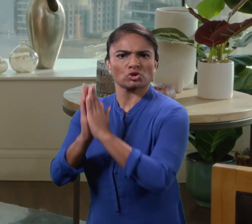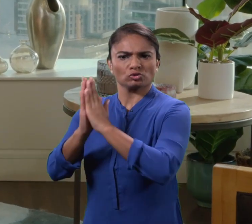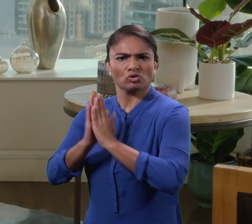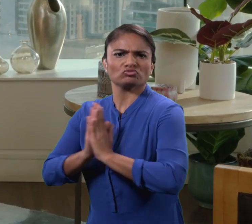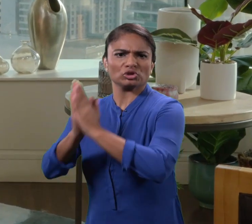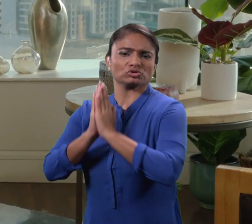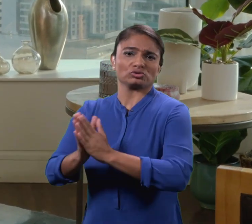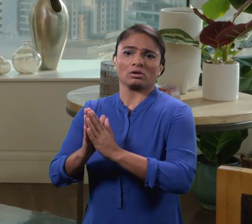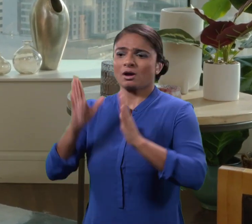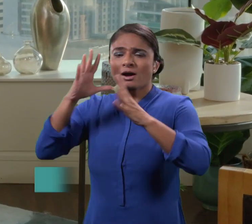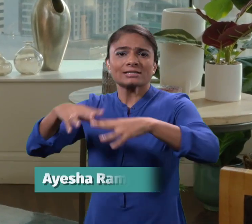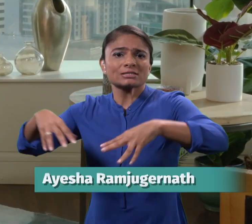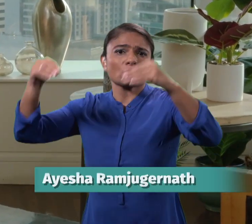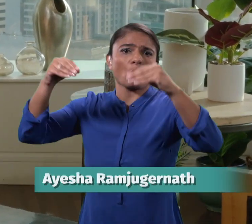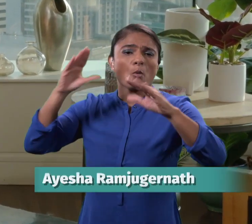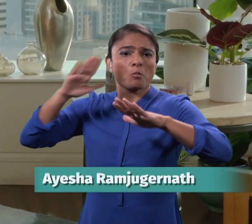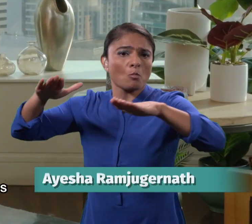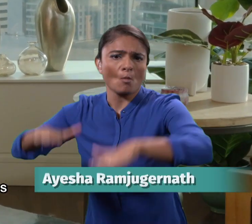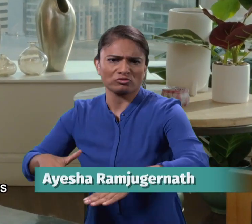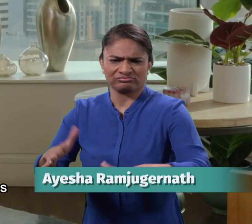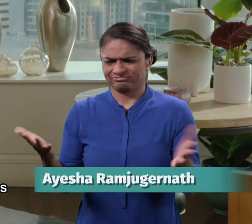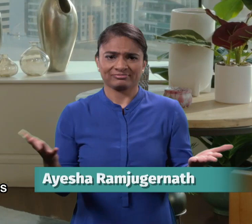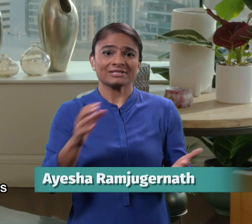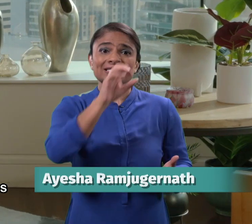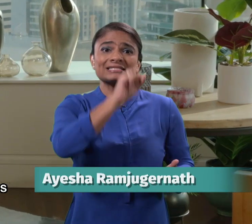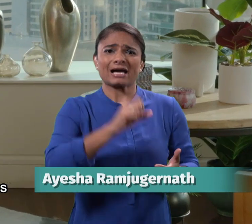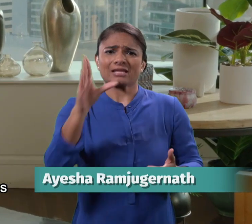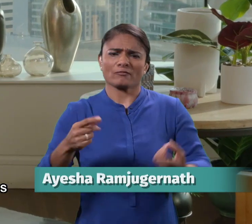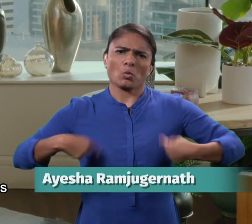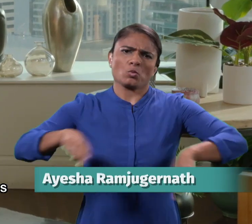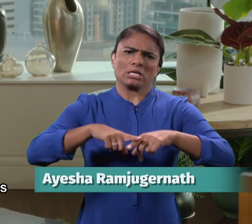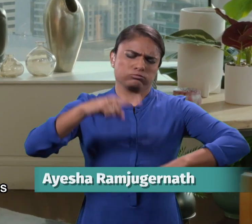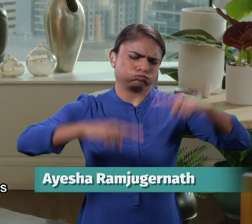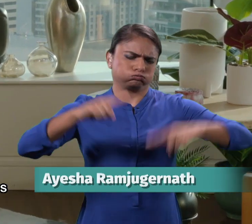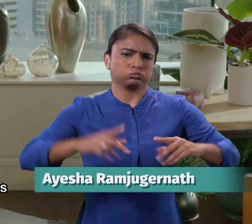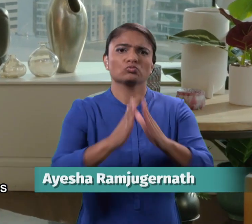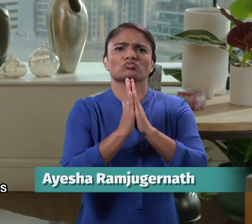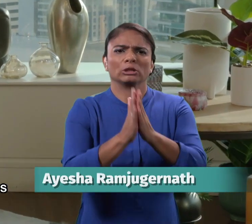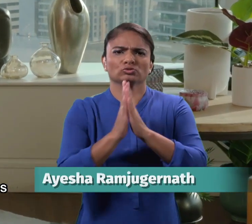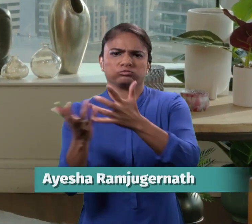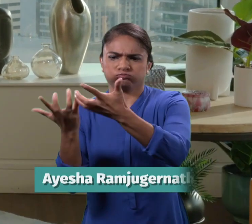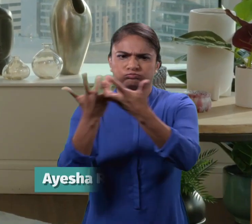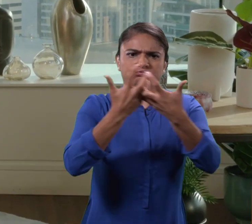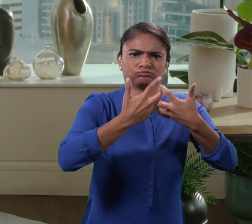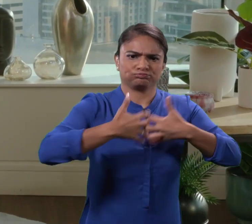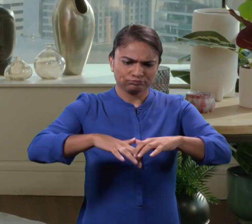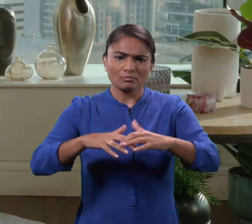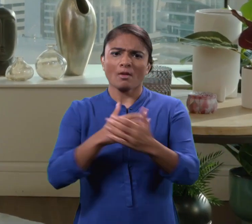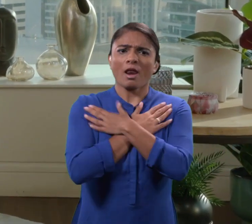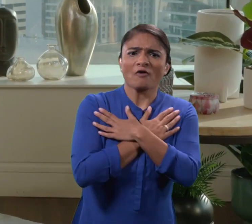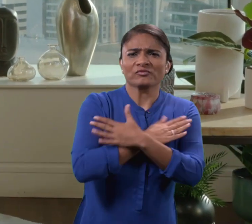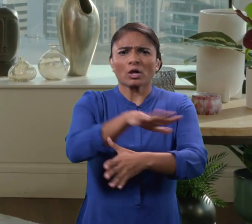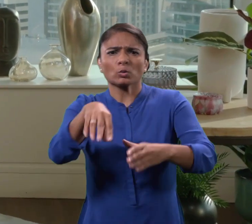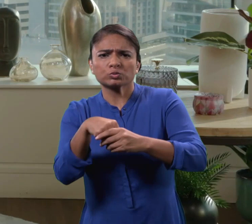belongs to the church, synagogue or mosque. In Suid-Afrika het ons 'n aantal verskillende godsdienstorganisasies wat nou